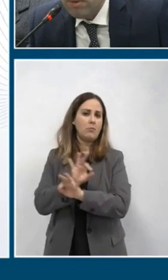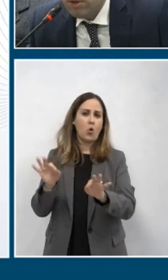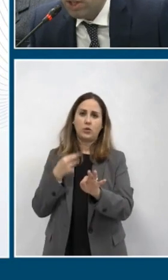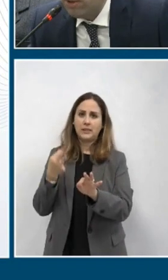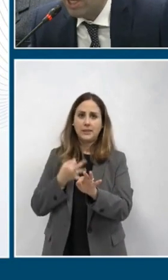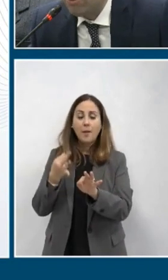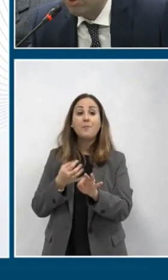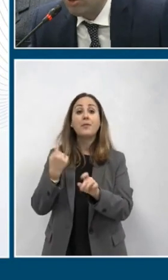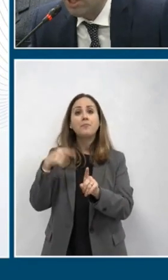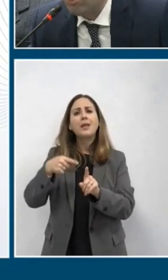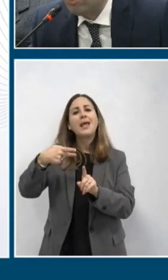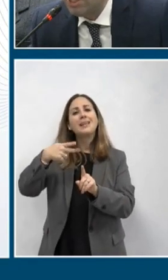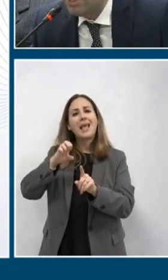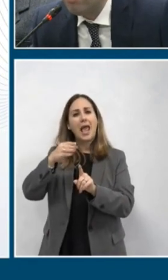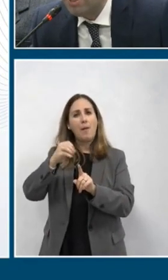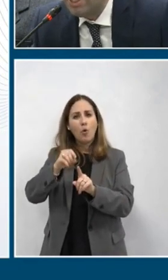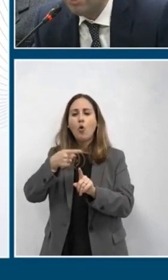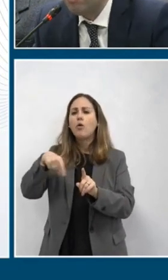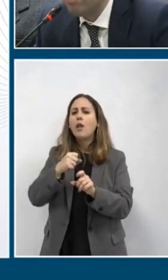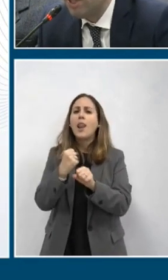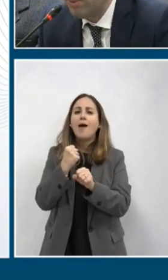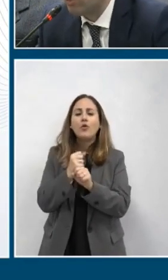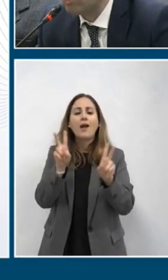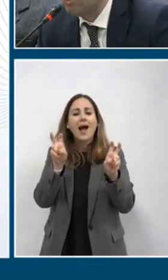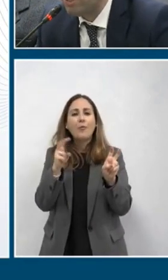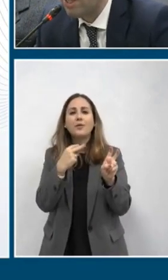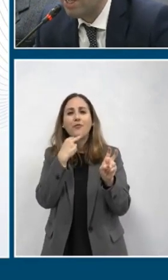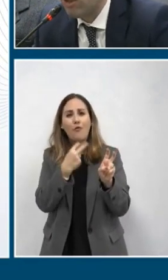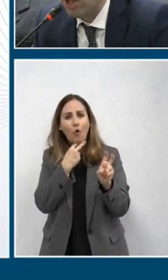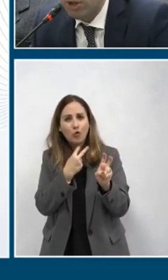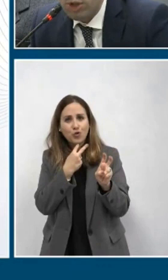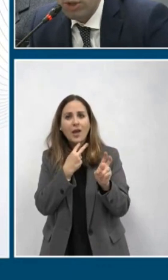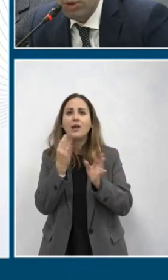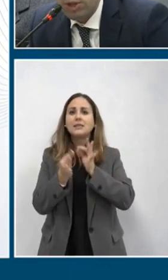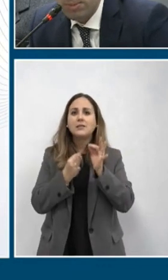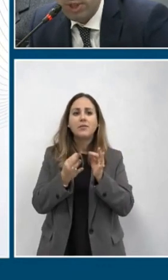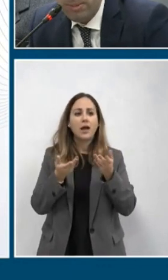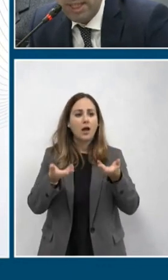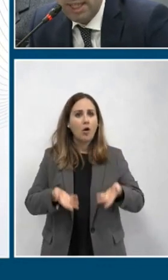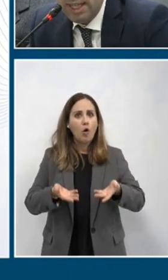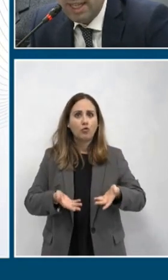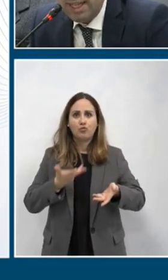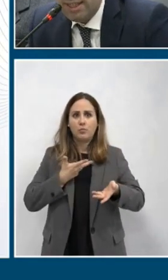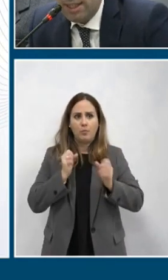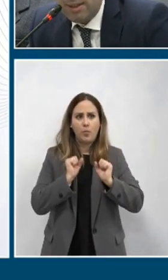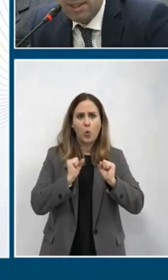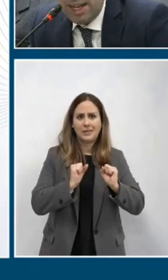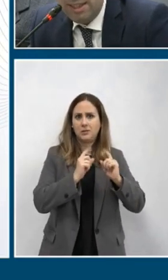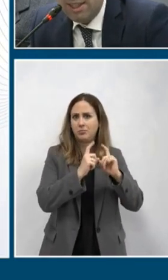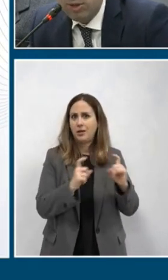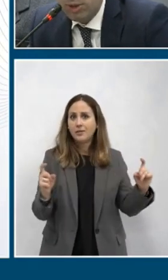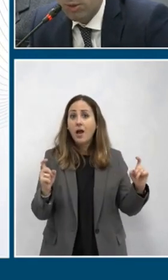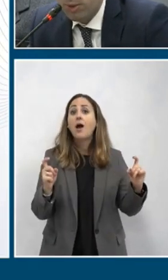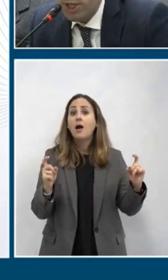Sulla voce ci lavoriamo con tutte le i percorsi di presa in carico che oggi sono disponibili e